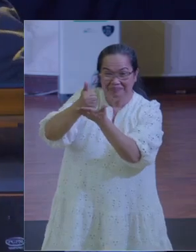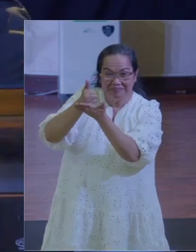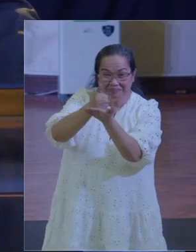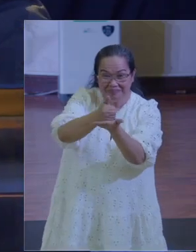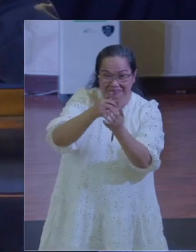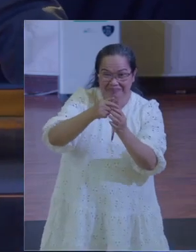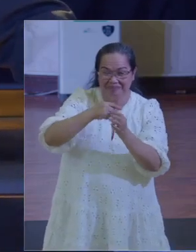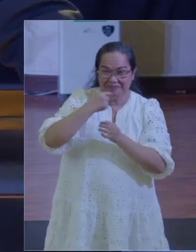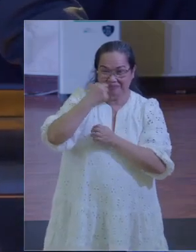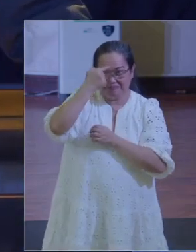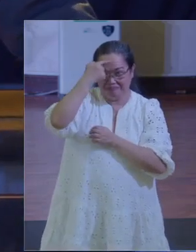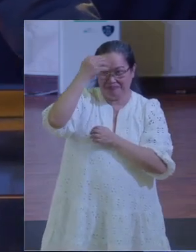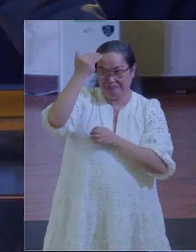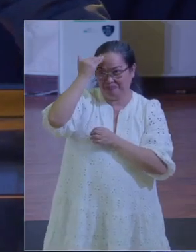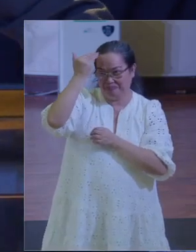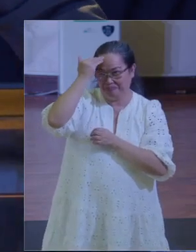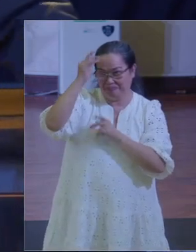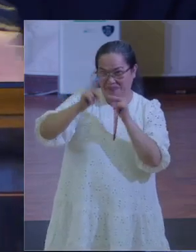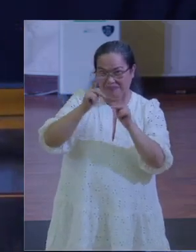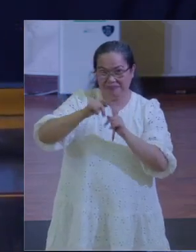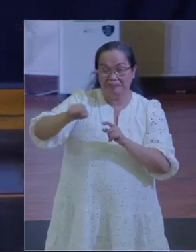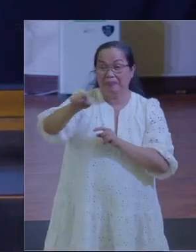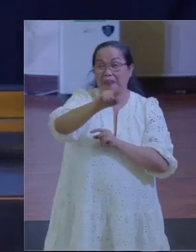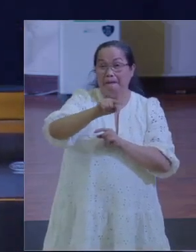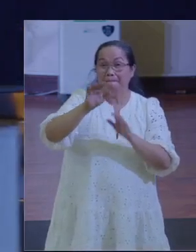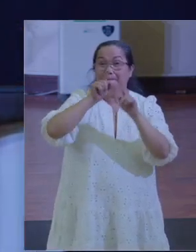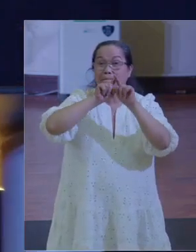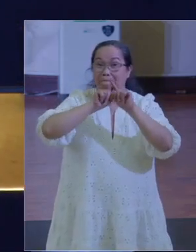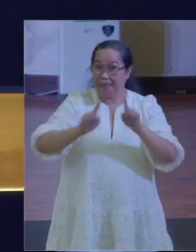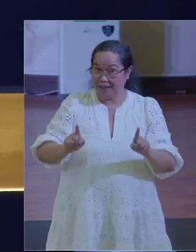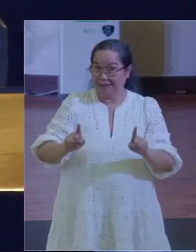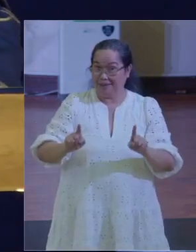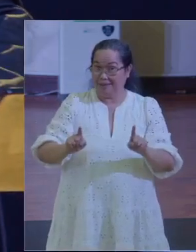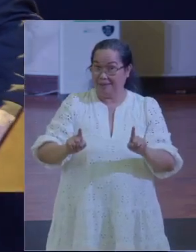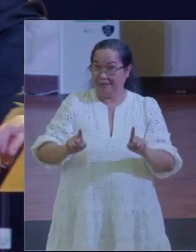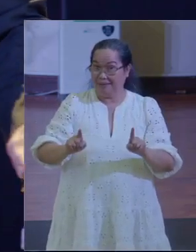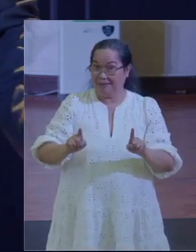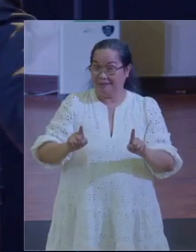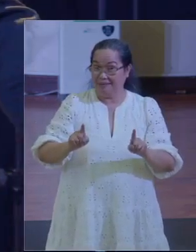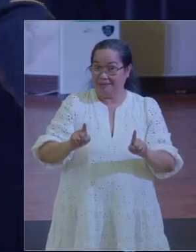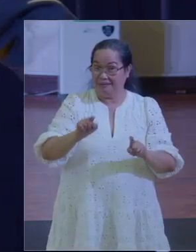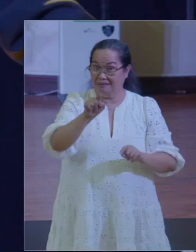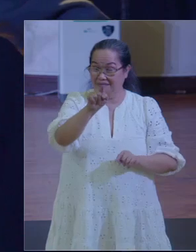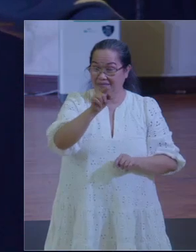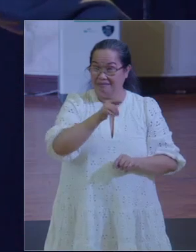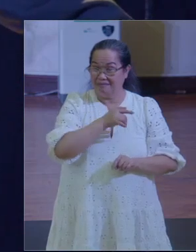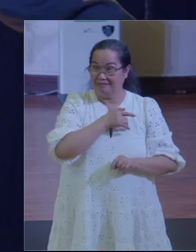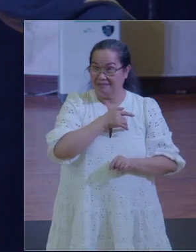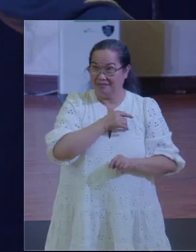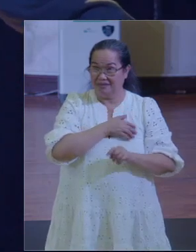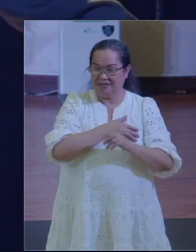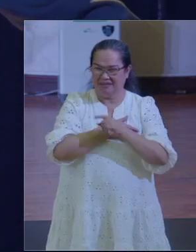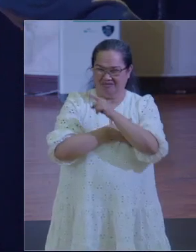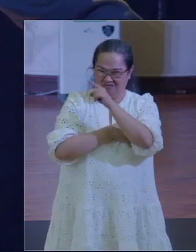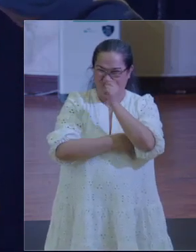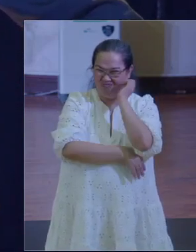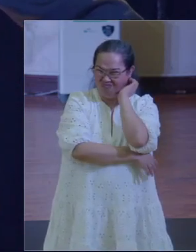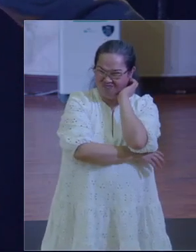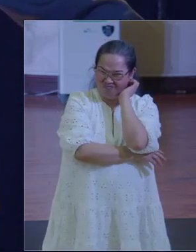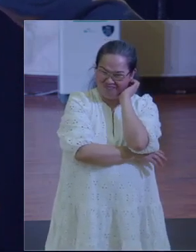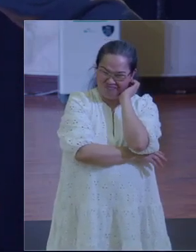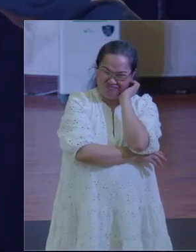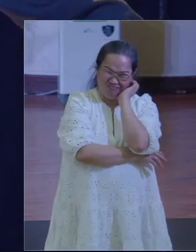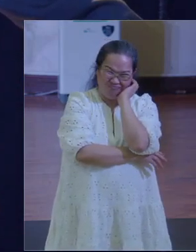affirmation sapagkat kilala natin yan. Pero, hindi ba napakasakit pag, ang bait niyan. Ano yan, nagsiserve yan